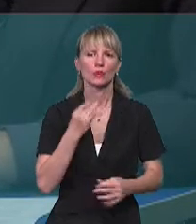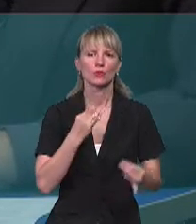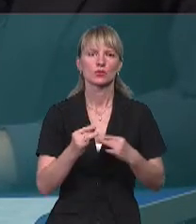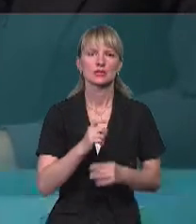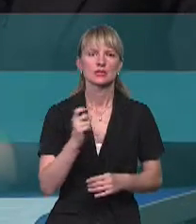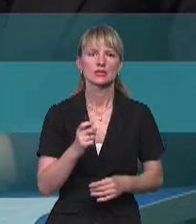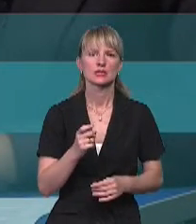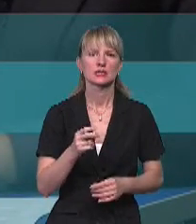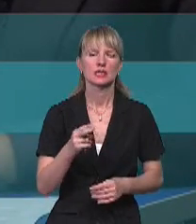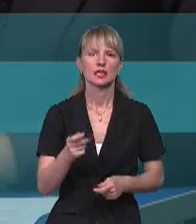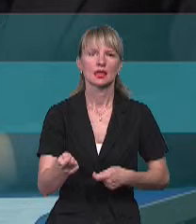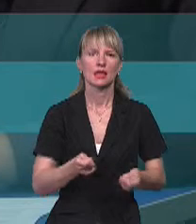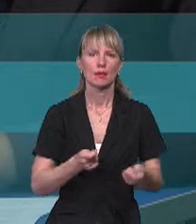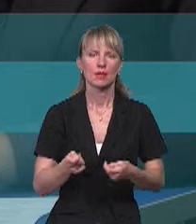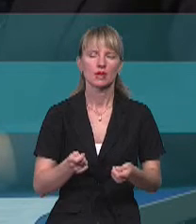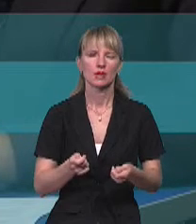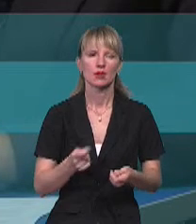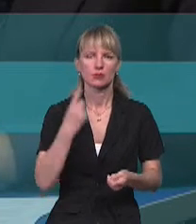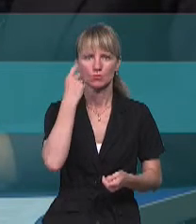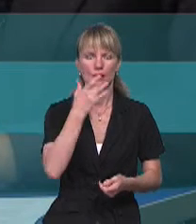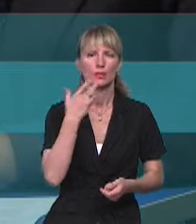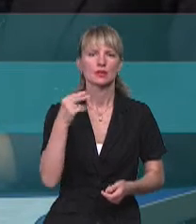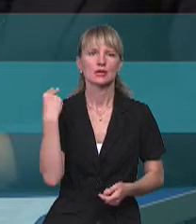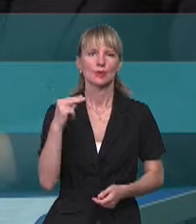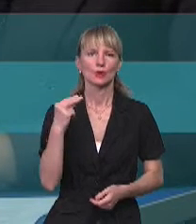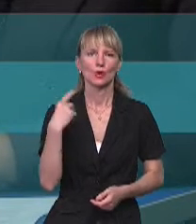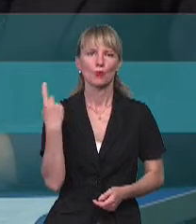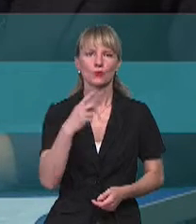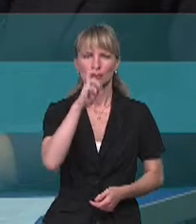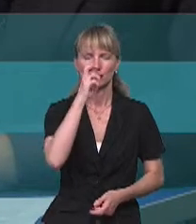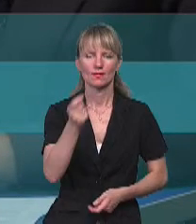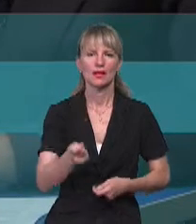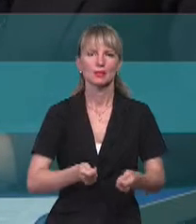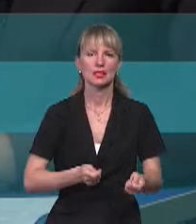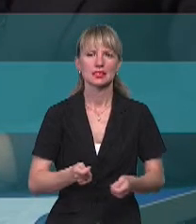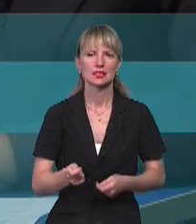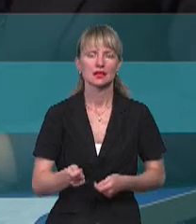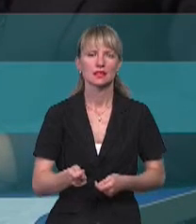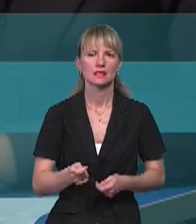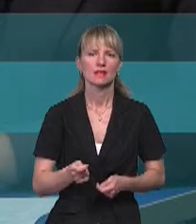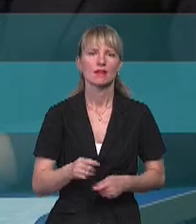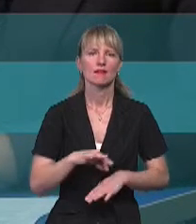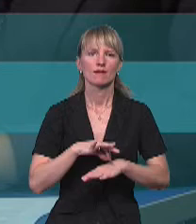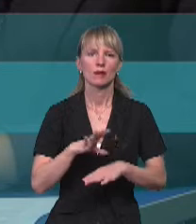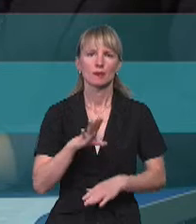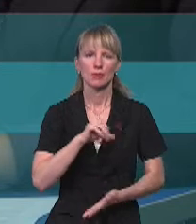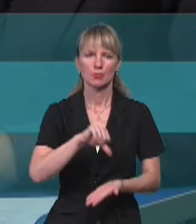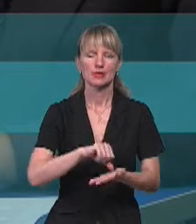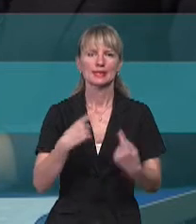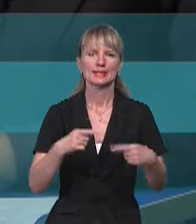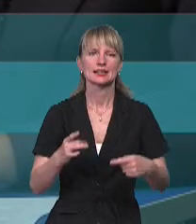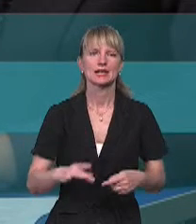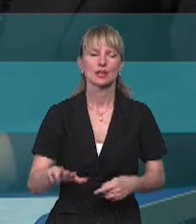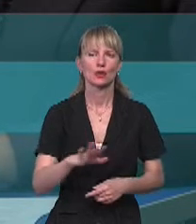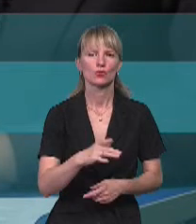з департаментом інформаційної політики Запорізької обласної державної адміністрації. Були присутні представники різних